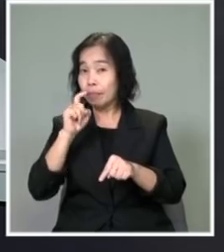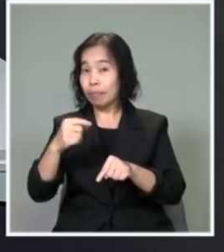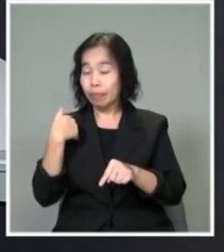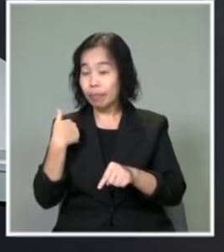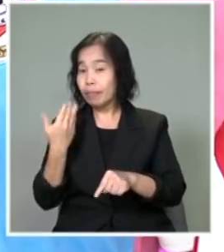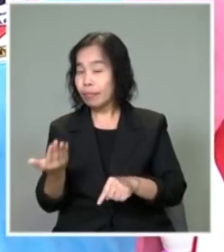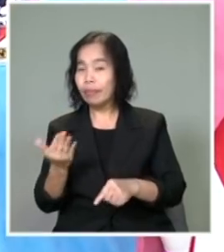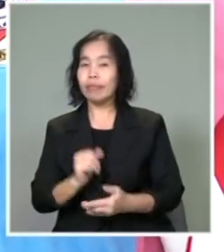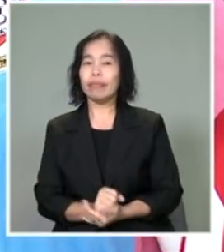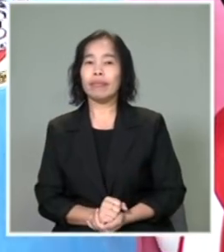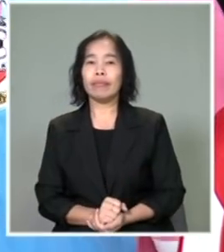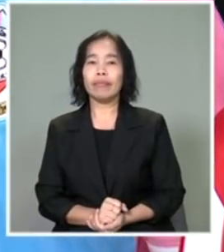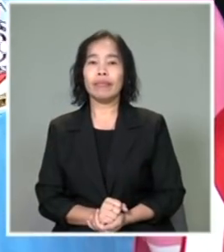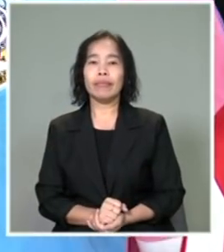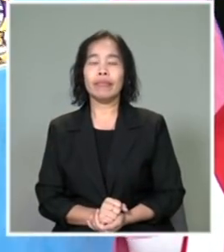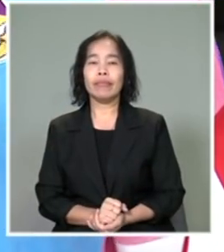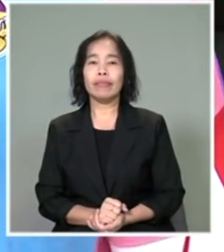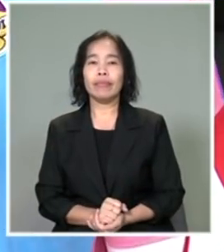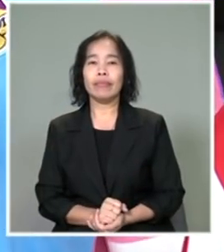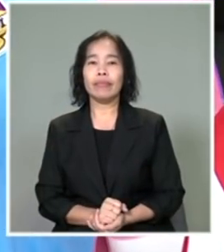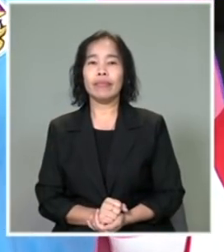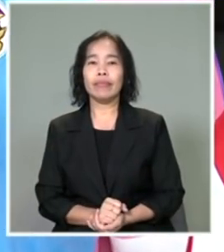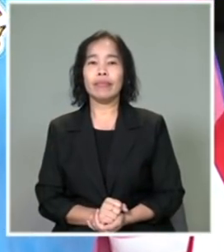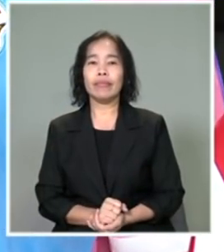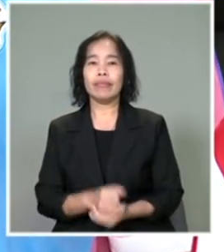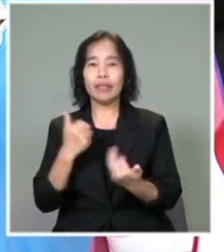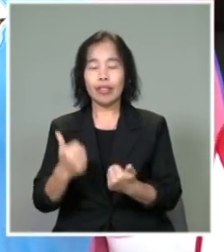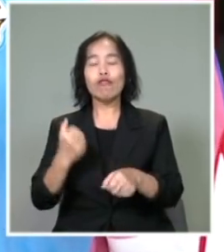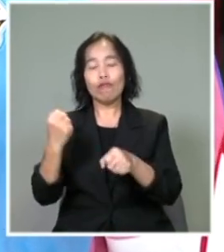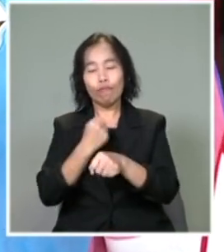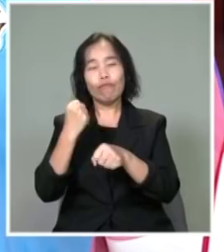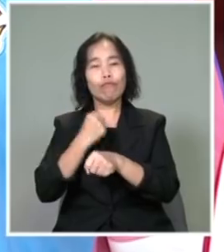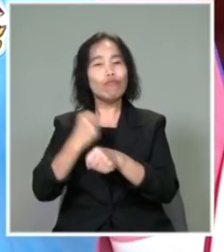างฮะ ครับก็ซ้อม2มือครับแบบ